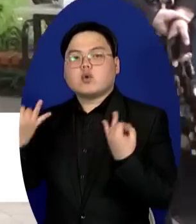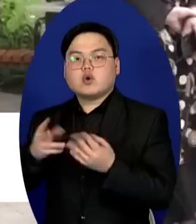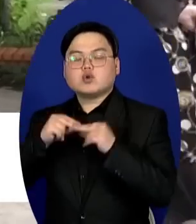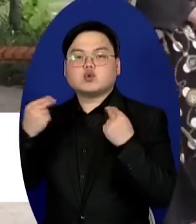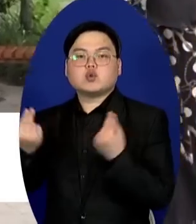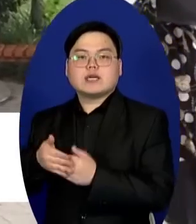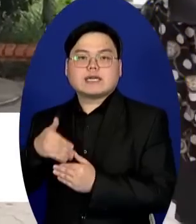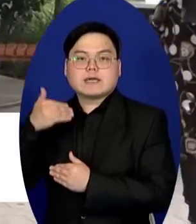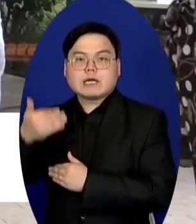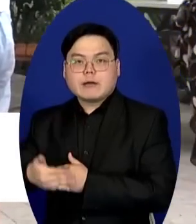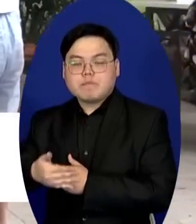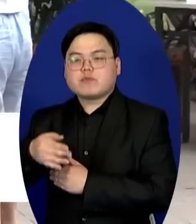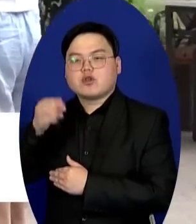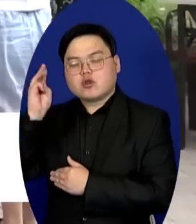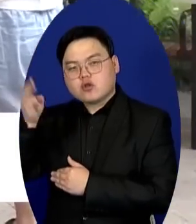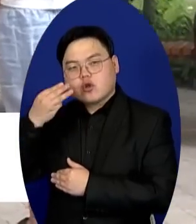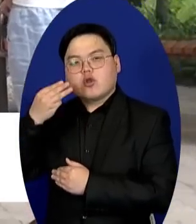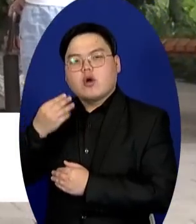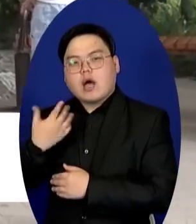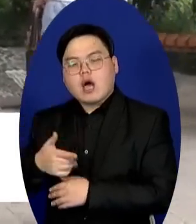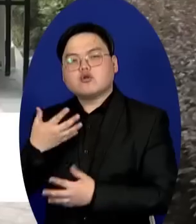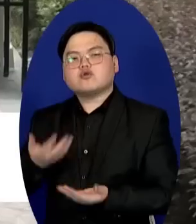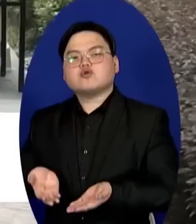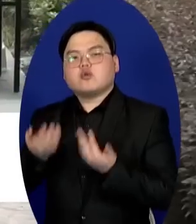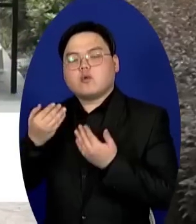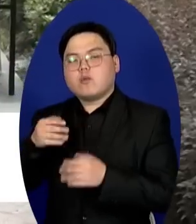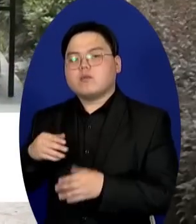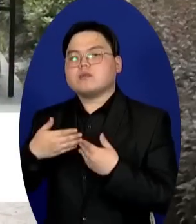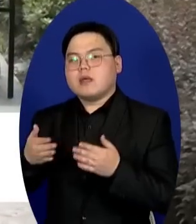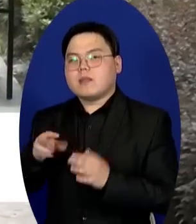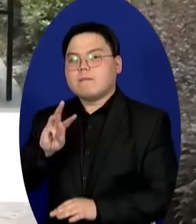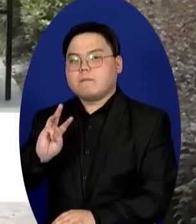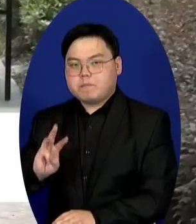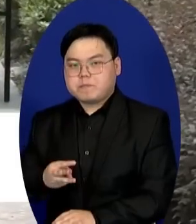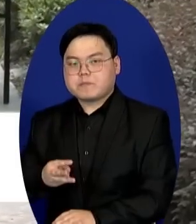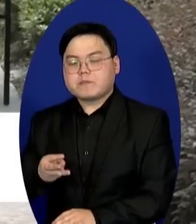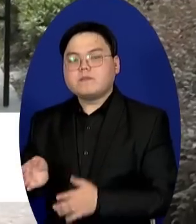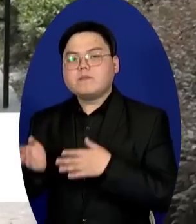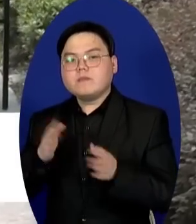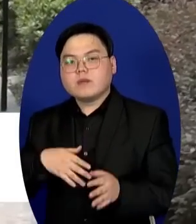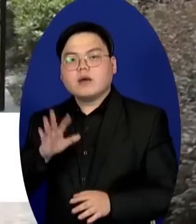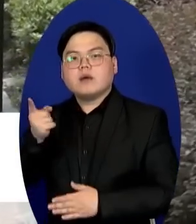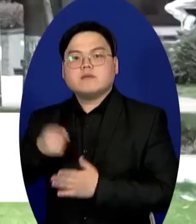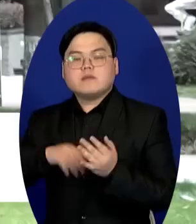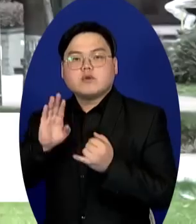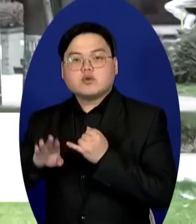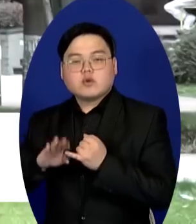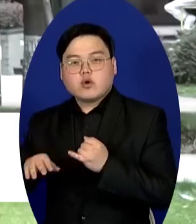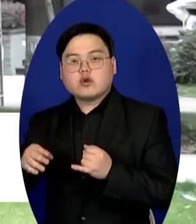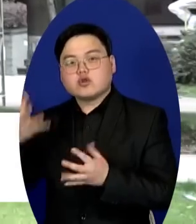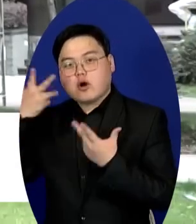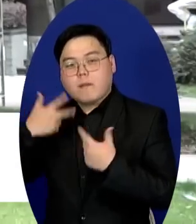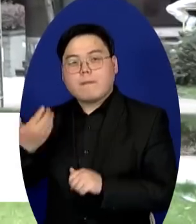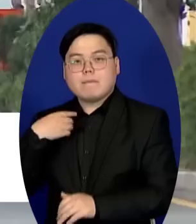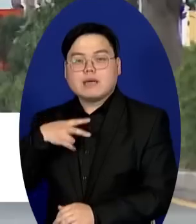чуулганы дараагаас л мэдгэтгүүц зөөлөх бодлого хэрэгжиж эхэлж болох юма гэж олонх нь үзэж байна. Үүний зэрэгцээ энэ сарын сүүлээр болох байсан Гуанжоугийн